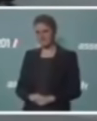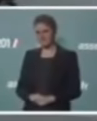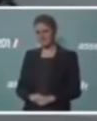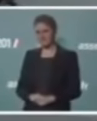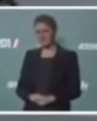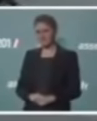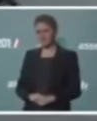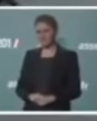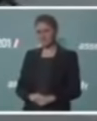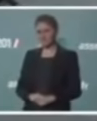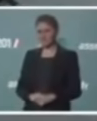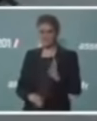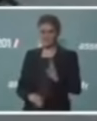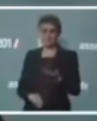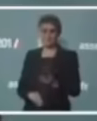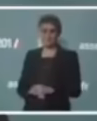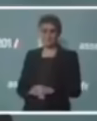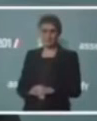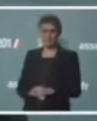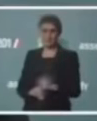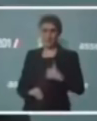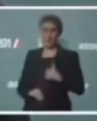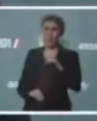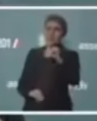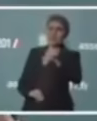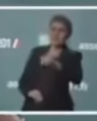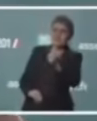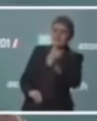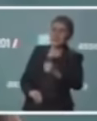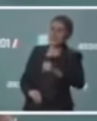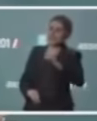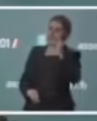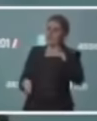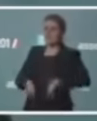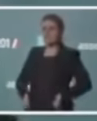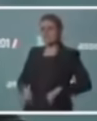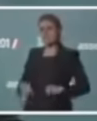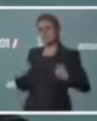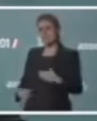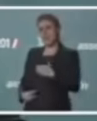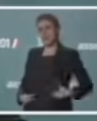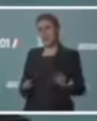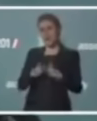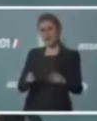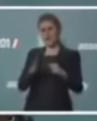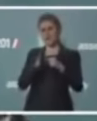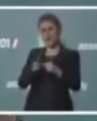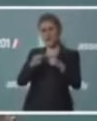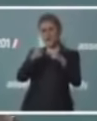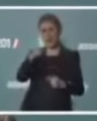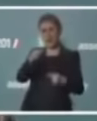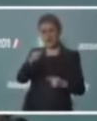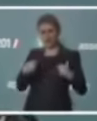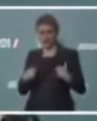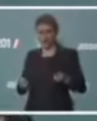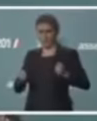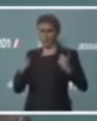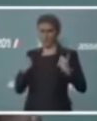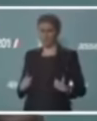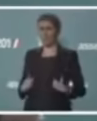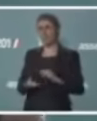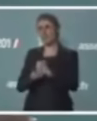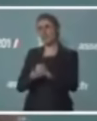Alors j'avais couru après lui et j'avais dit: Monsieur le ministre, je suis maire d'une commune super endettée, je viens juste d'arriver,